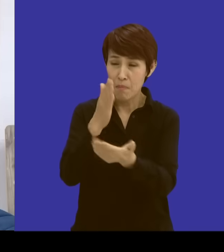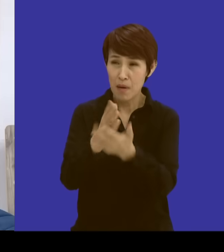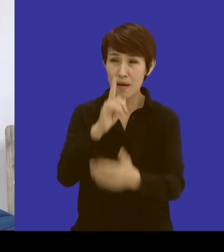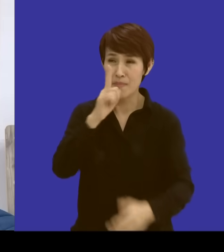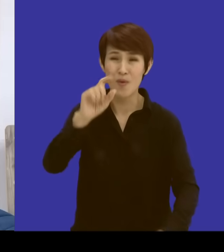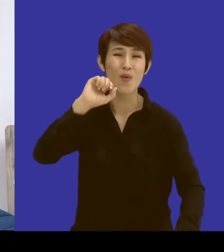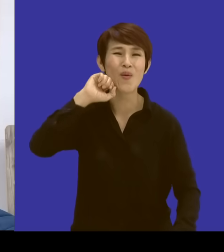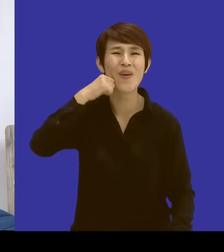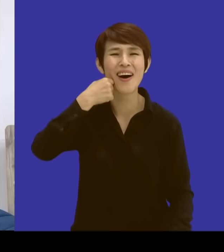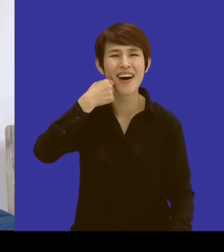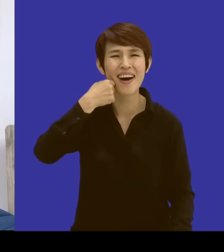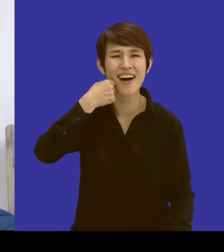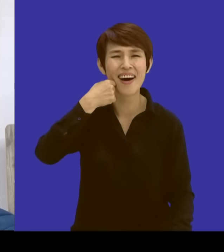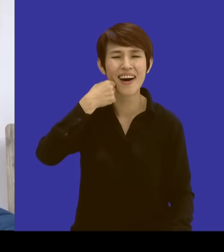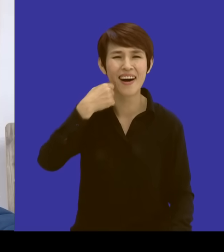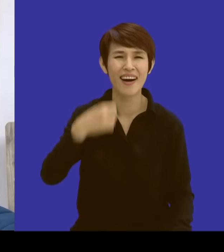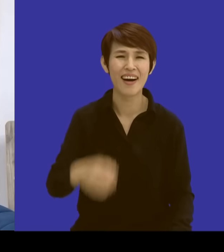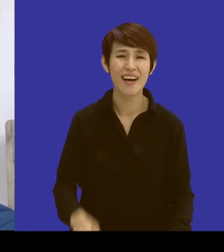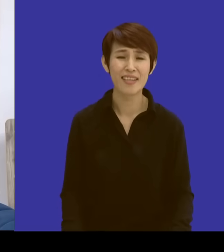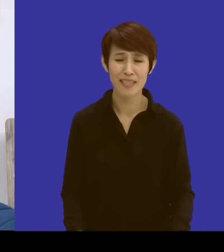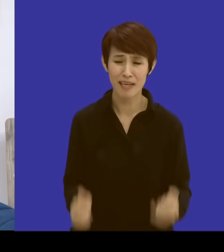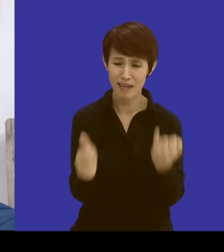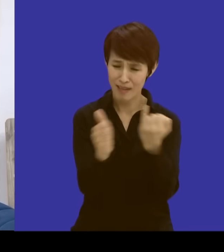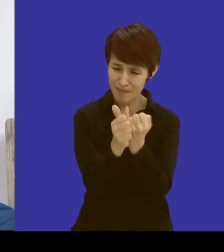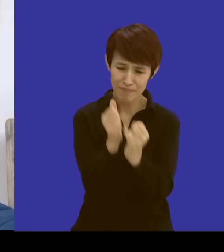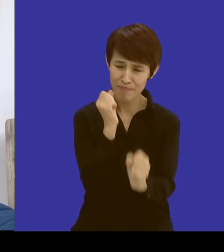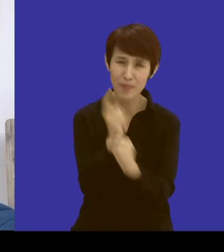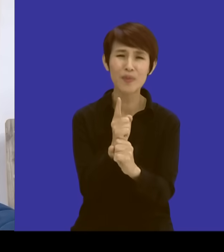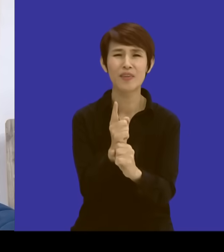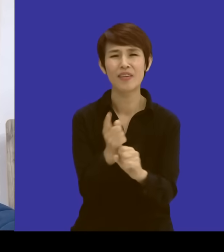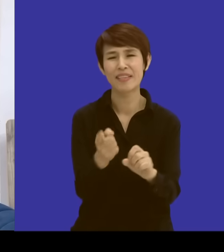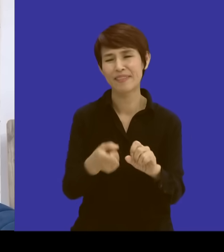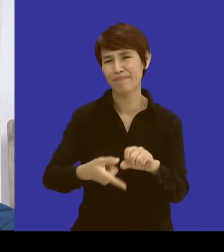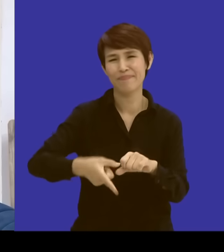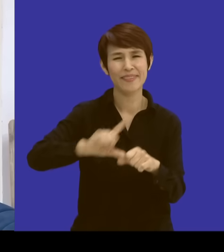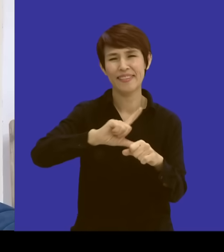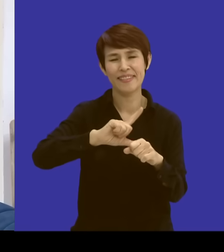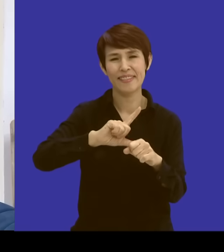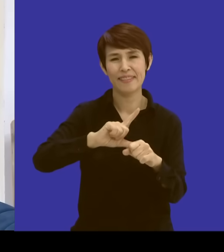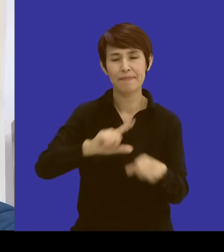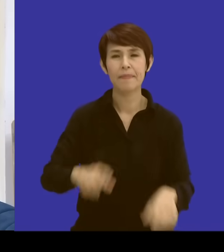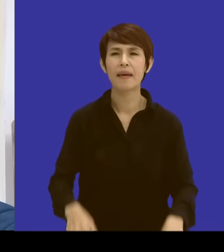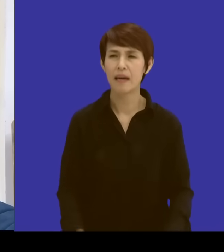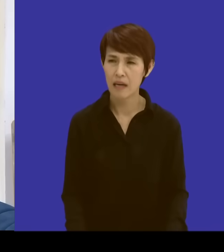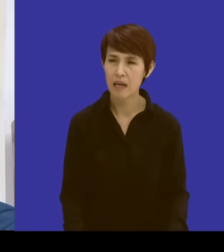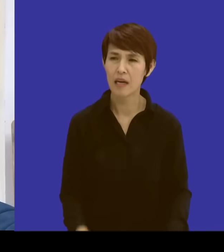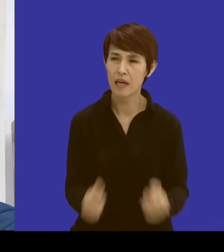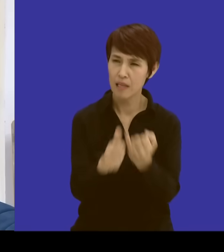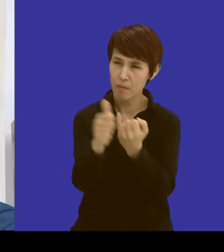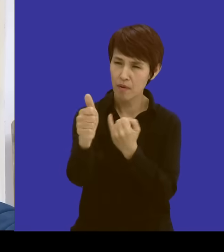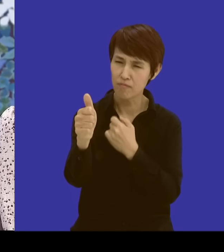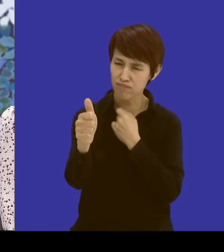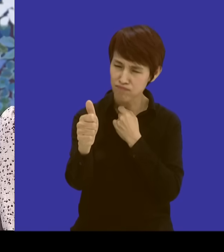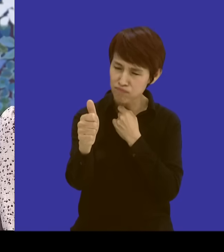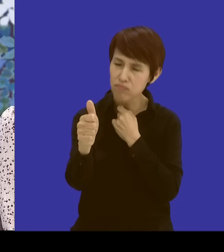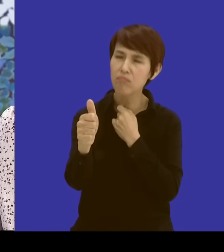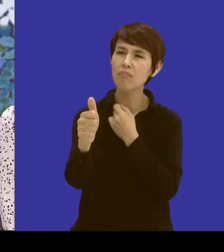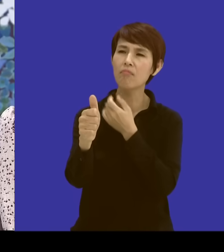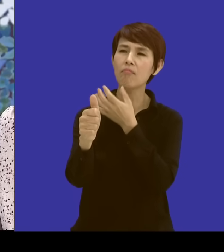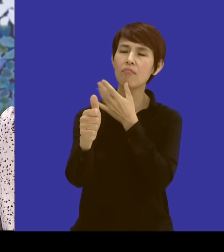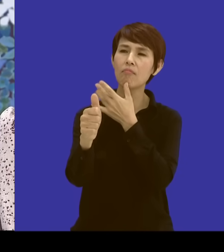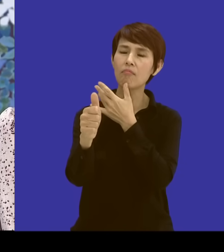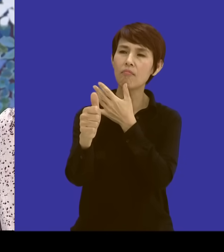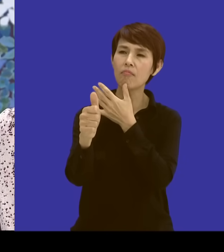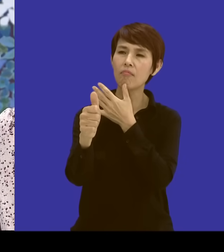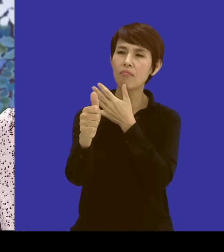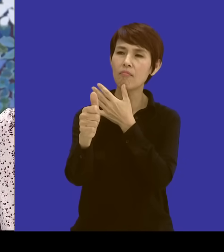줘도 이제 도망갈 수 없을 때 이제 그때는 남편이 정말 그렇지. 깊은 곳에 소명이구나.